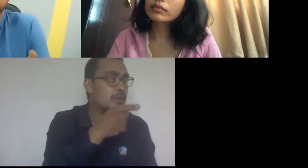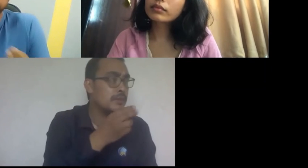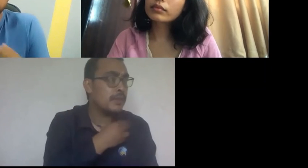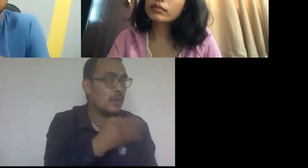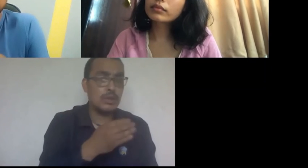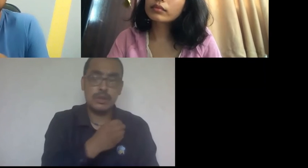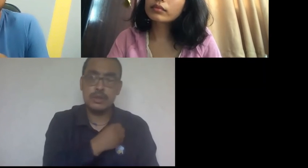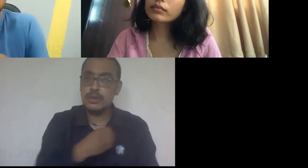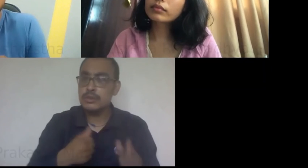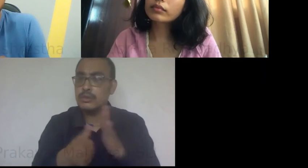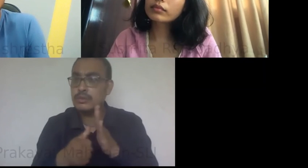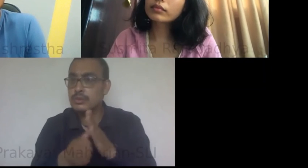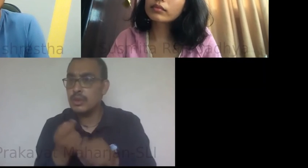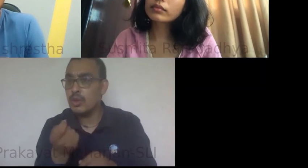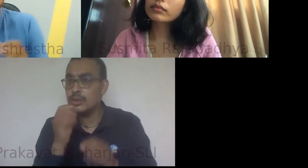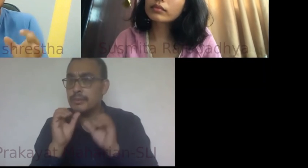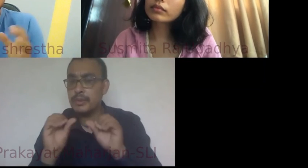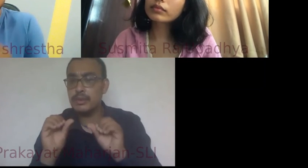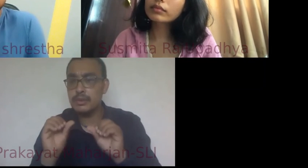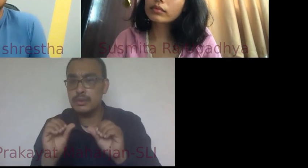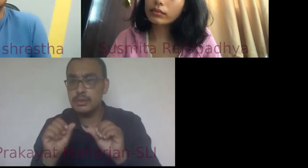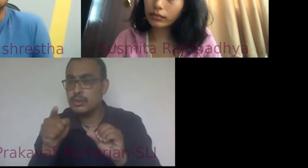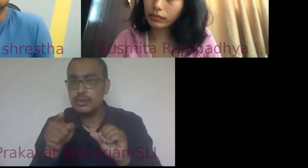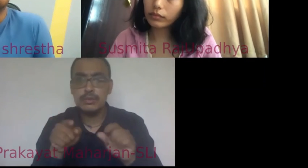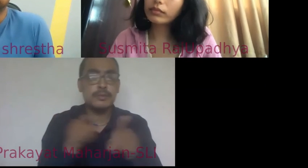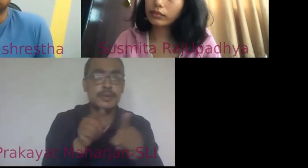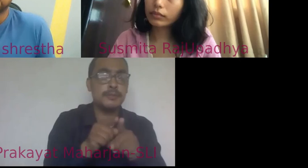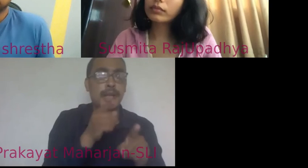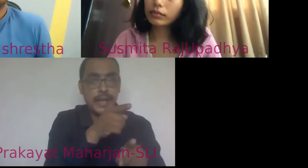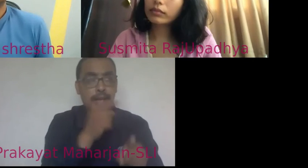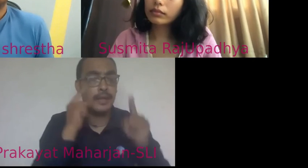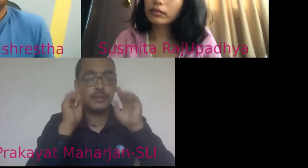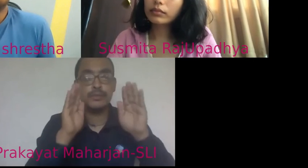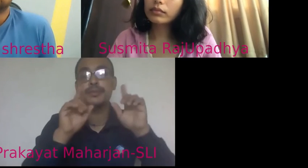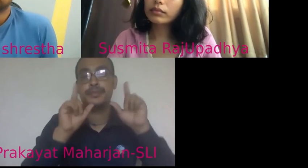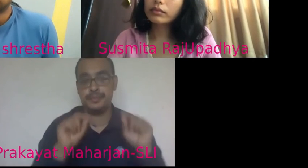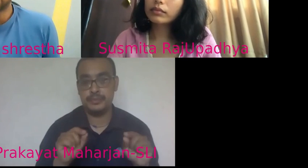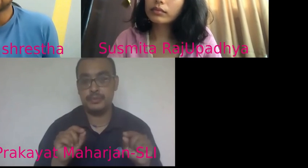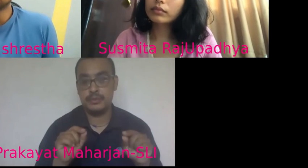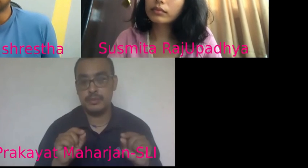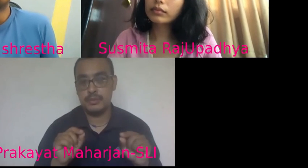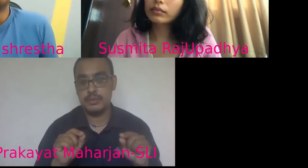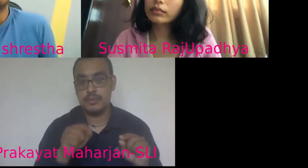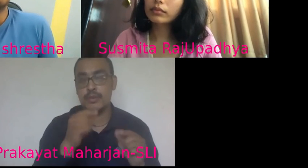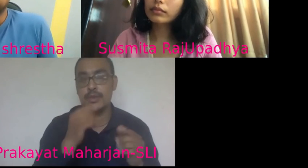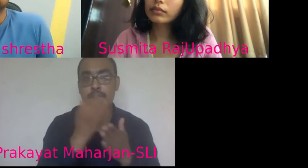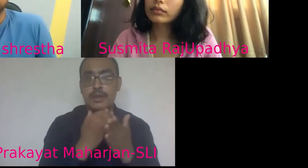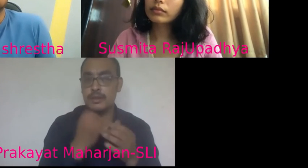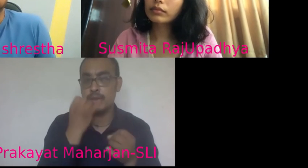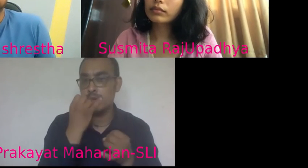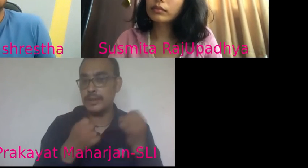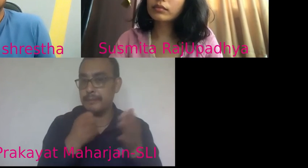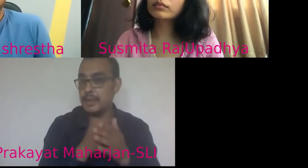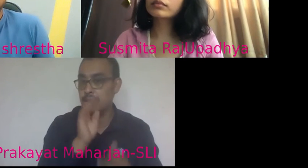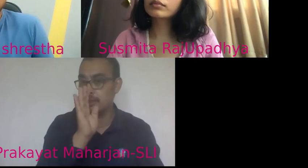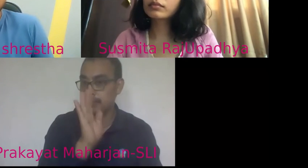आफ्नो औषधि लगाइरहेको हुन्छ डक्टरले लगाएको चिजहरू हामी अलिक केयरफुल चाहिँ हुनुपर्छ अब यो कार्यक्रमको हामीले अन्त अन्ततिर आइसकेका